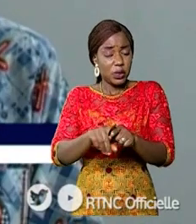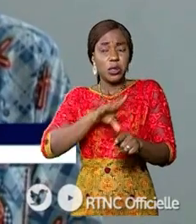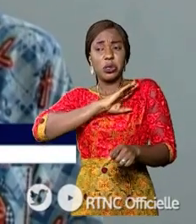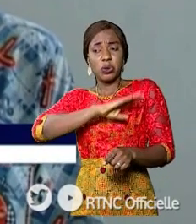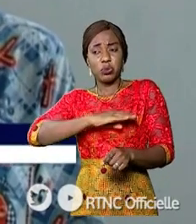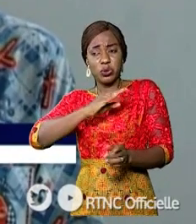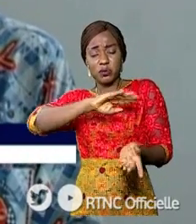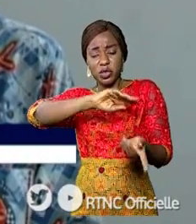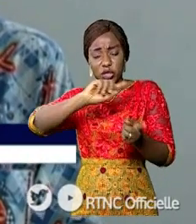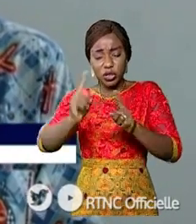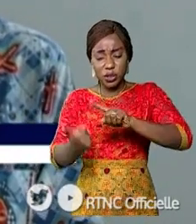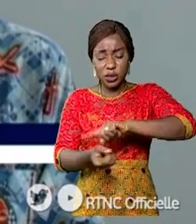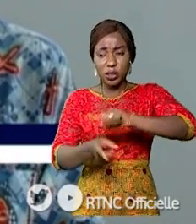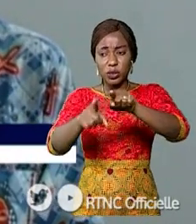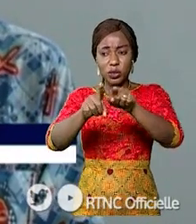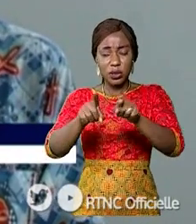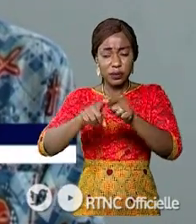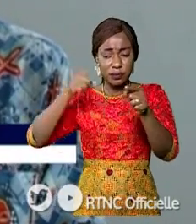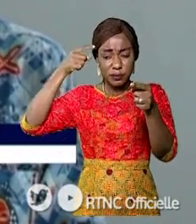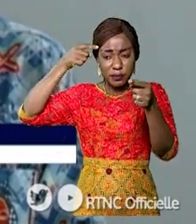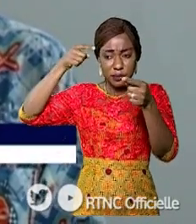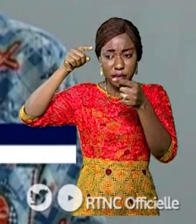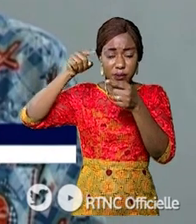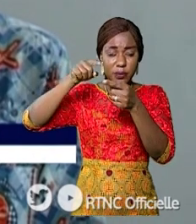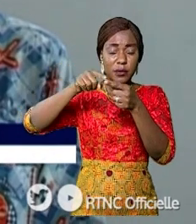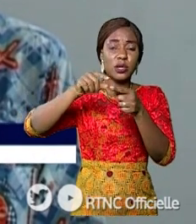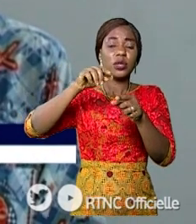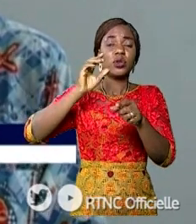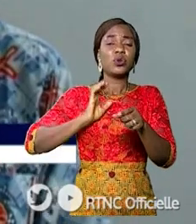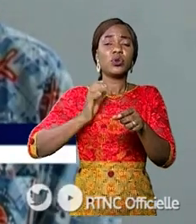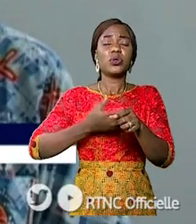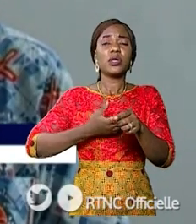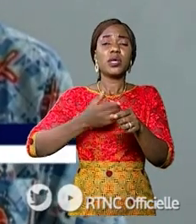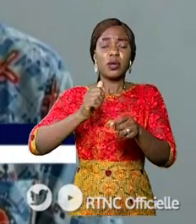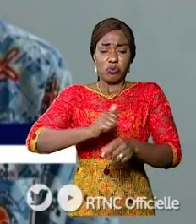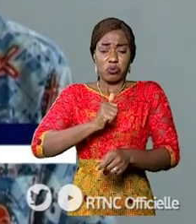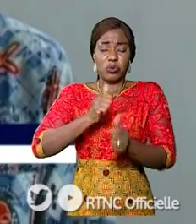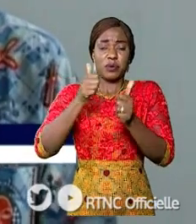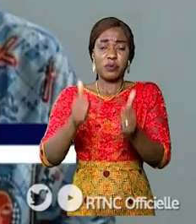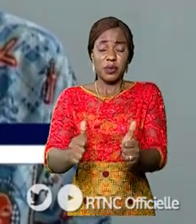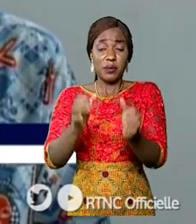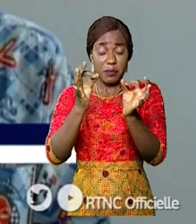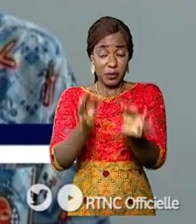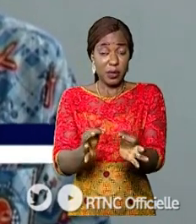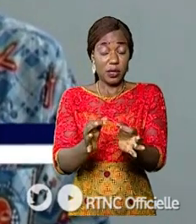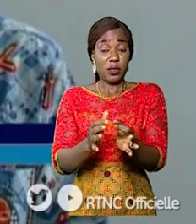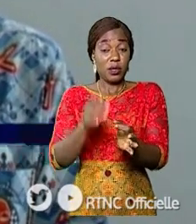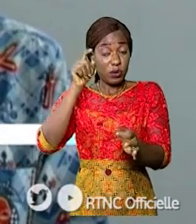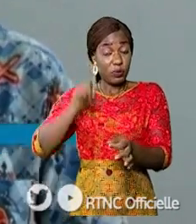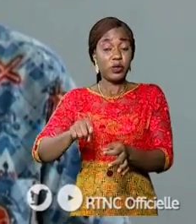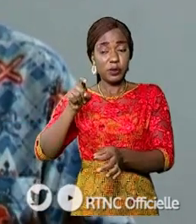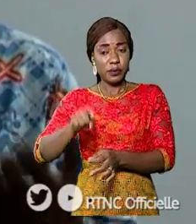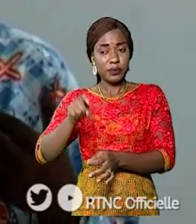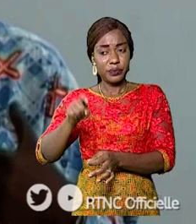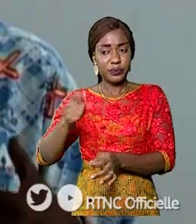et par conséquent, nous ne pouvons pas atteindre notre propre bien et il faut que effectivement nous